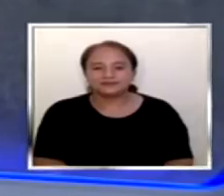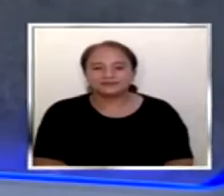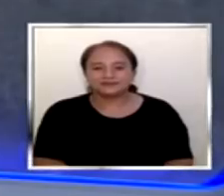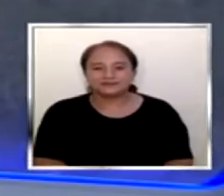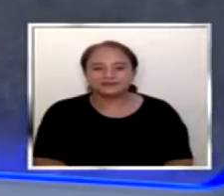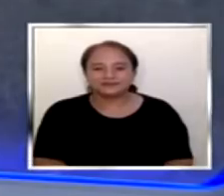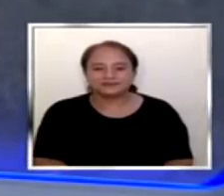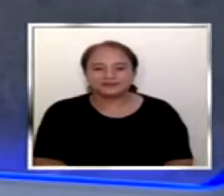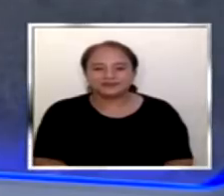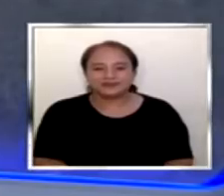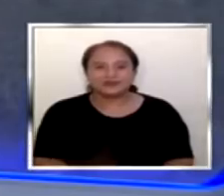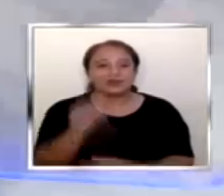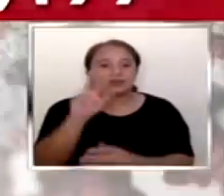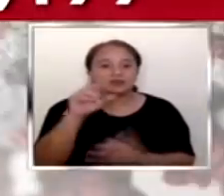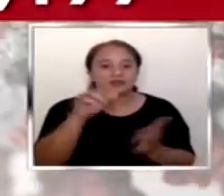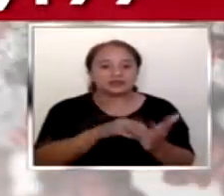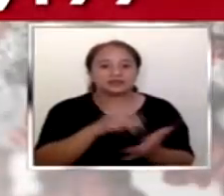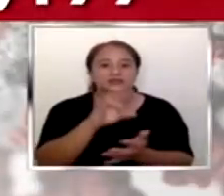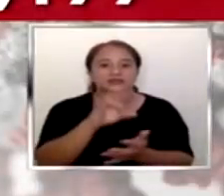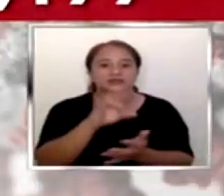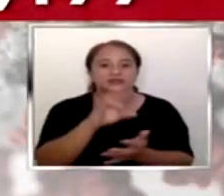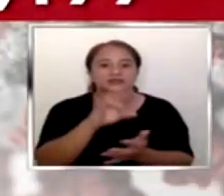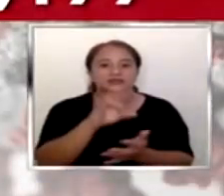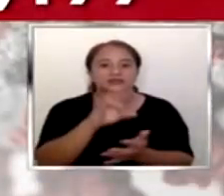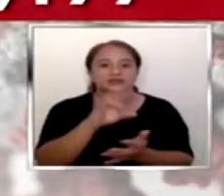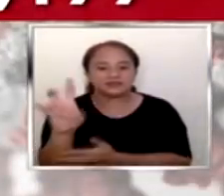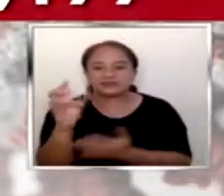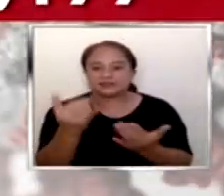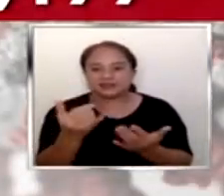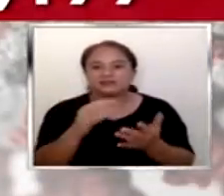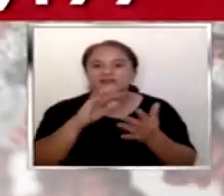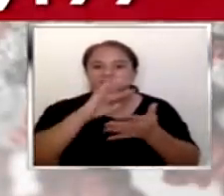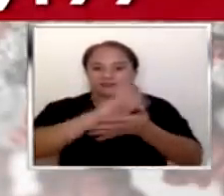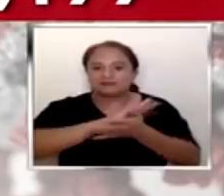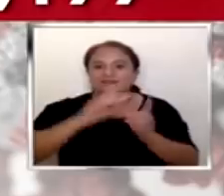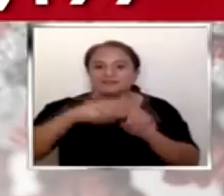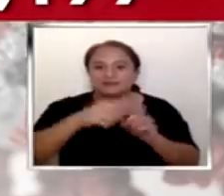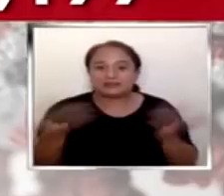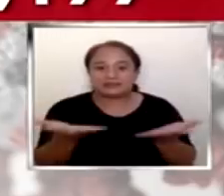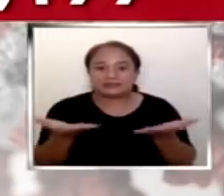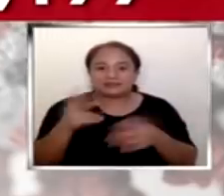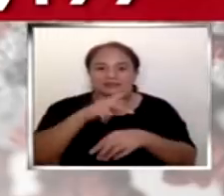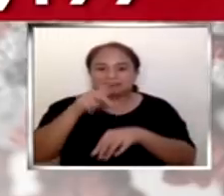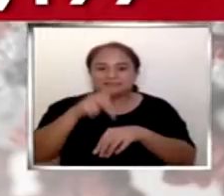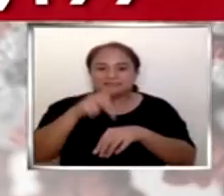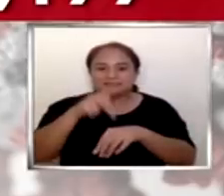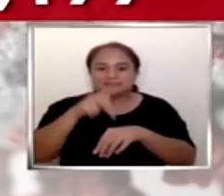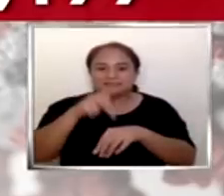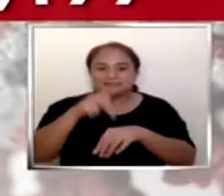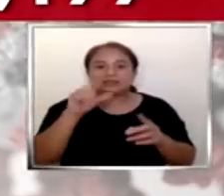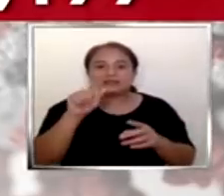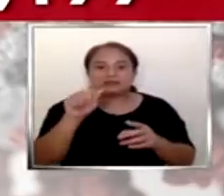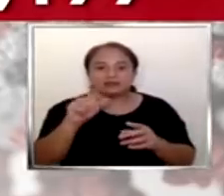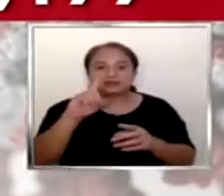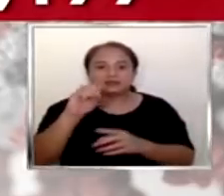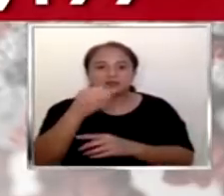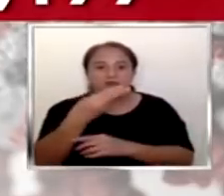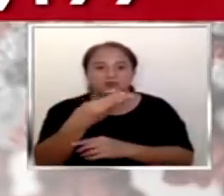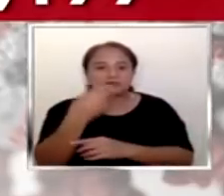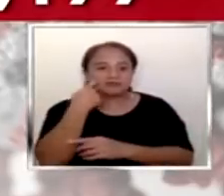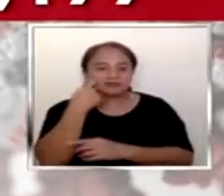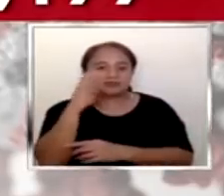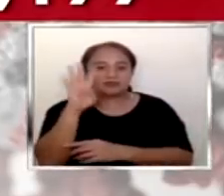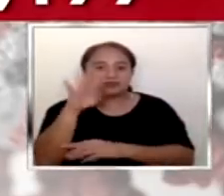13,777 na ang kumpirmadong kaso ng COVID-19 sa Pilipinas. Base sa datos ng Department of Health kanina 4 p.m.,